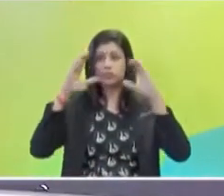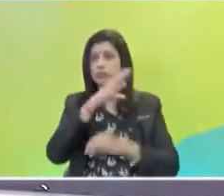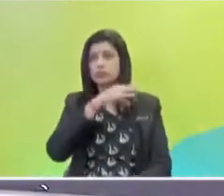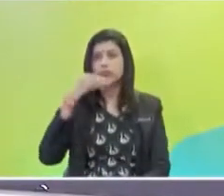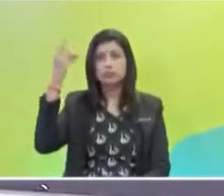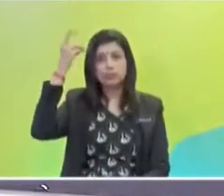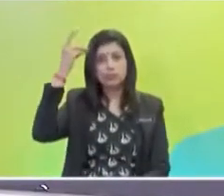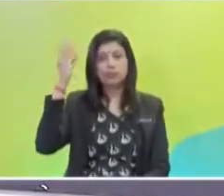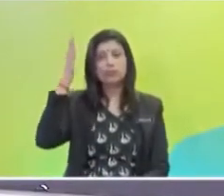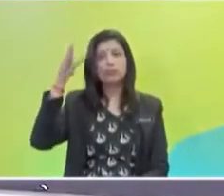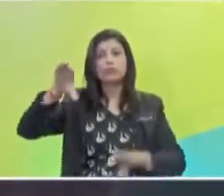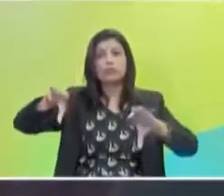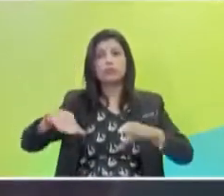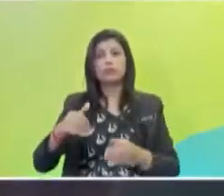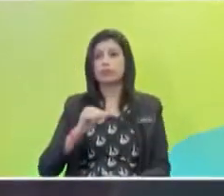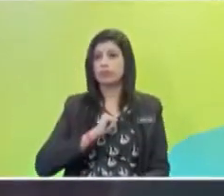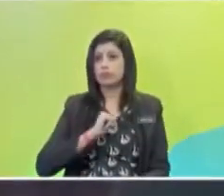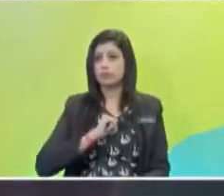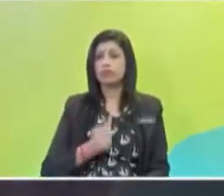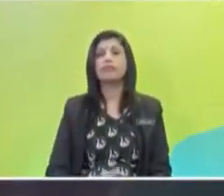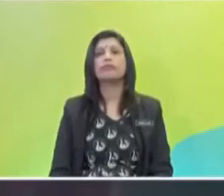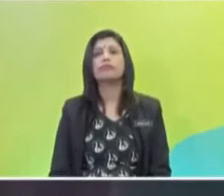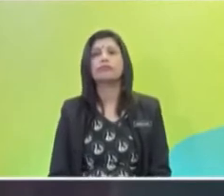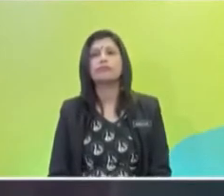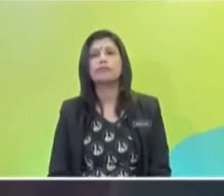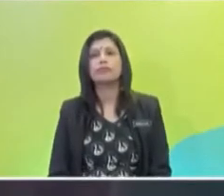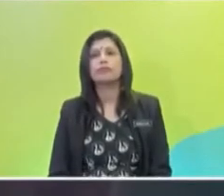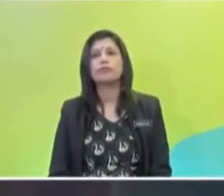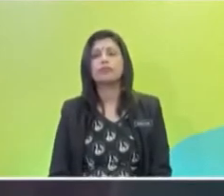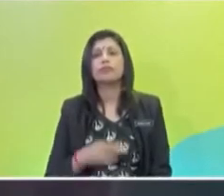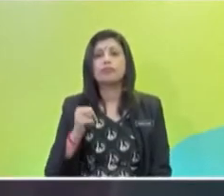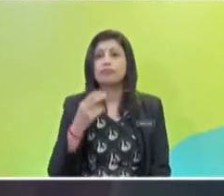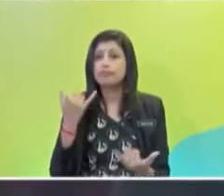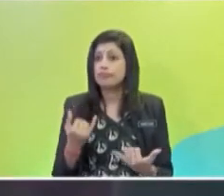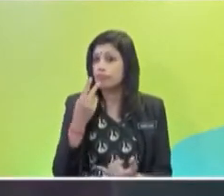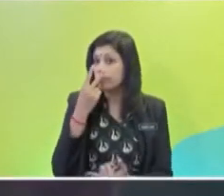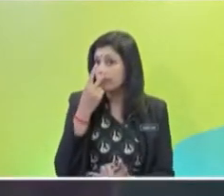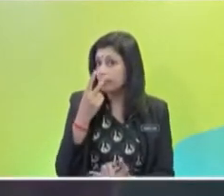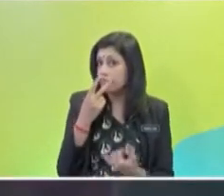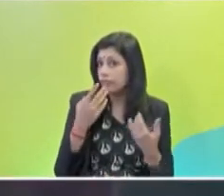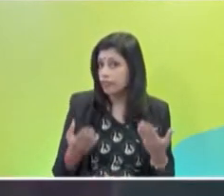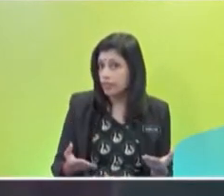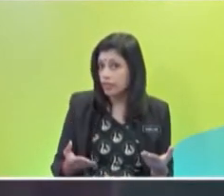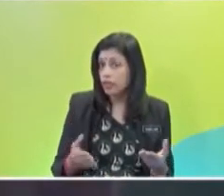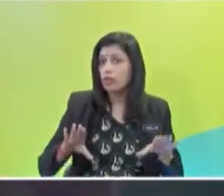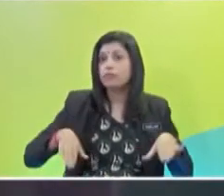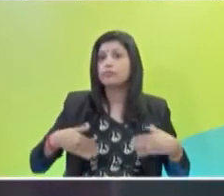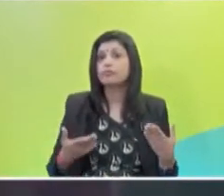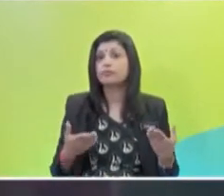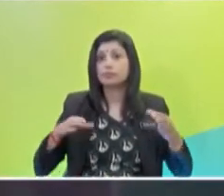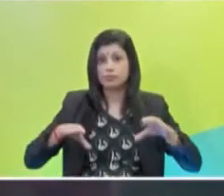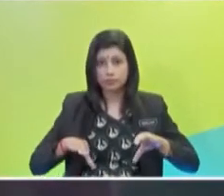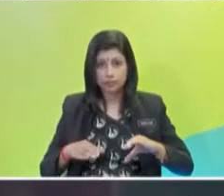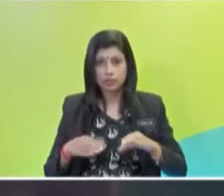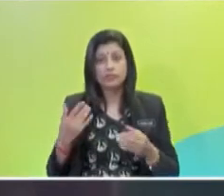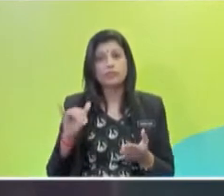Seronok. Okey, jadi cikgu nak ajak semua murid di rumah untuk buat rojak buah dengan Cikgu Alfian. Okey, jom cikgu. Saya dah